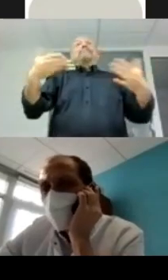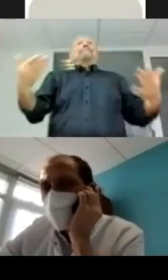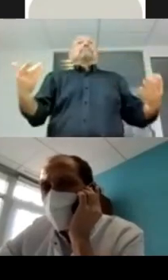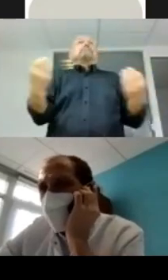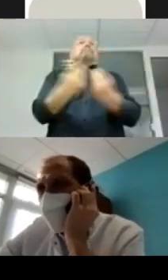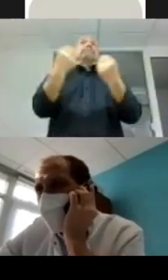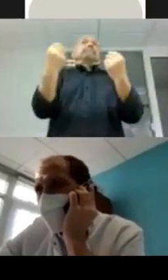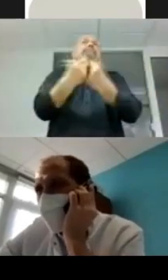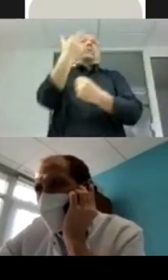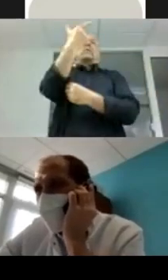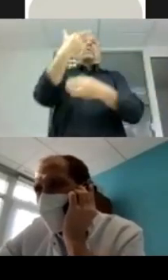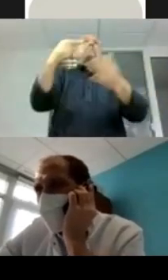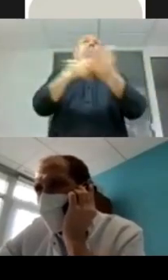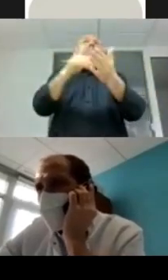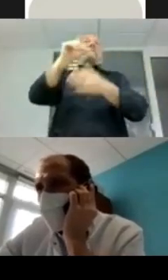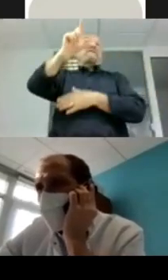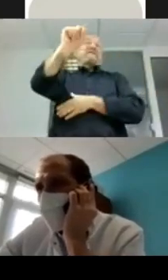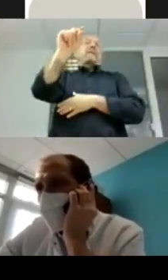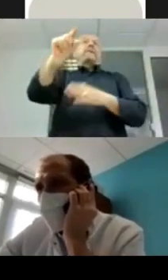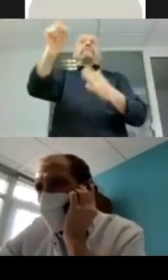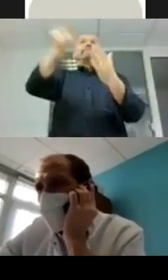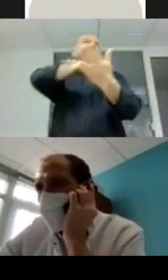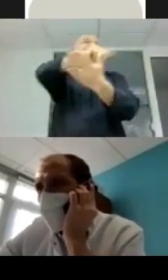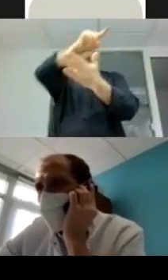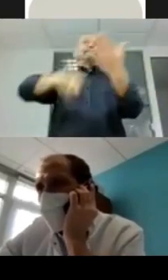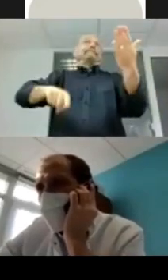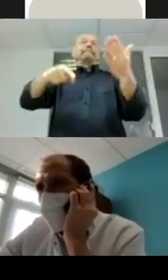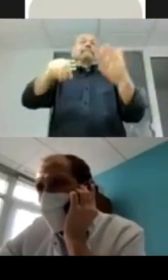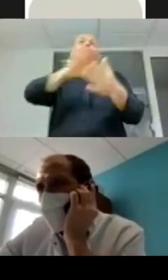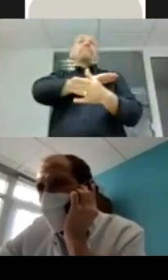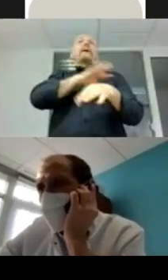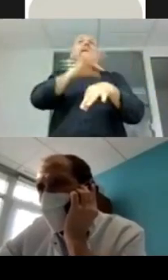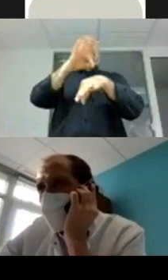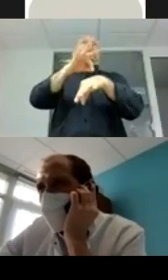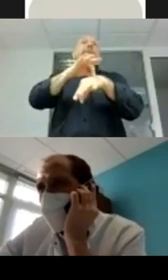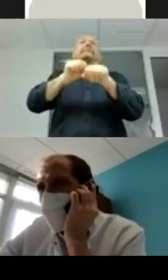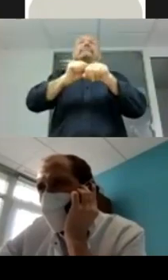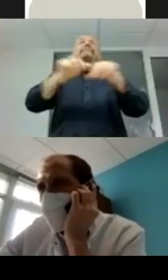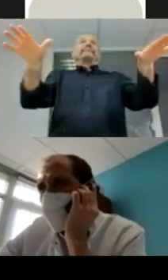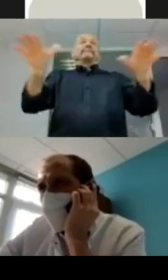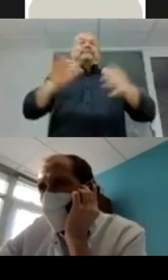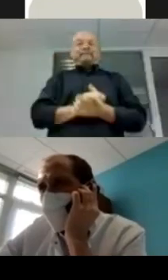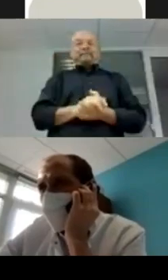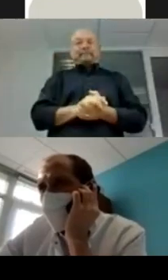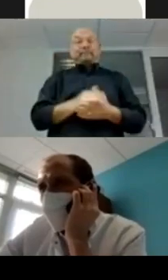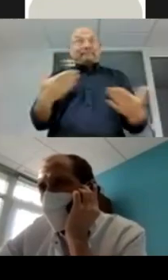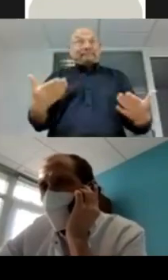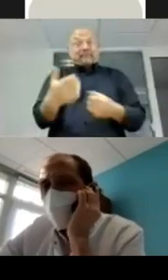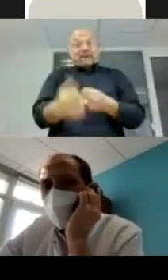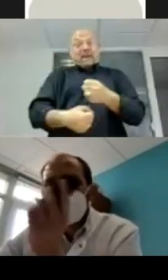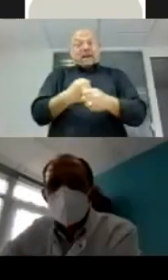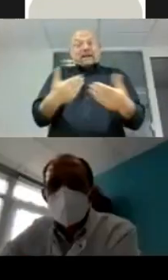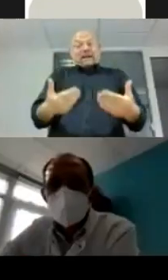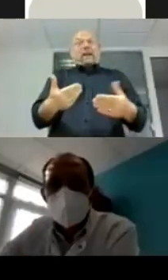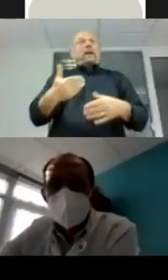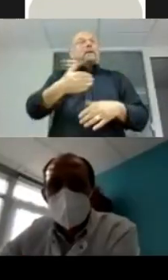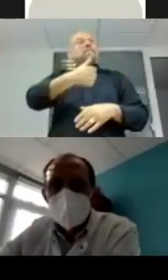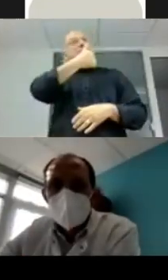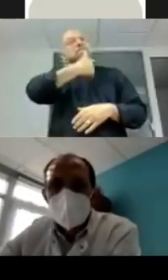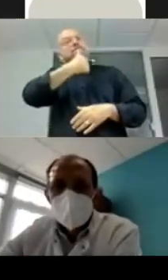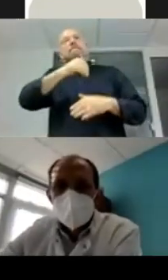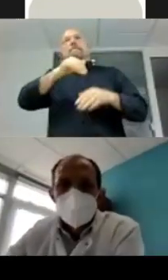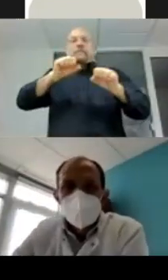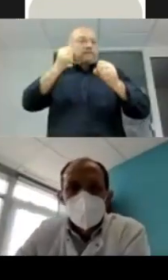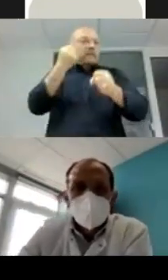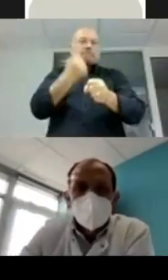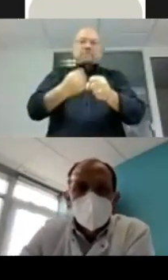2016. Malheureusement, en 2020, elle a dû être annulée pour la raison de Covid. Mais cette année, en 2021,